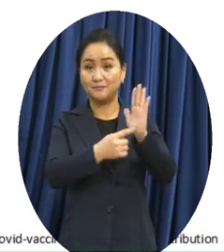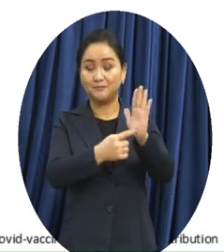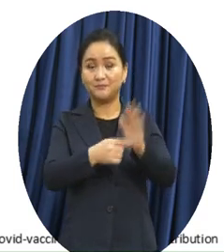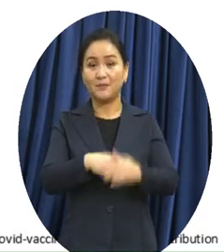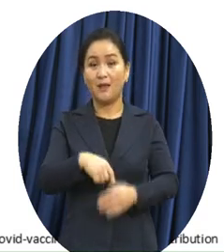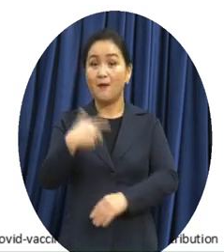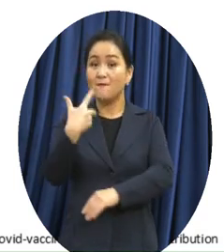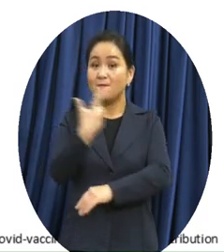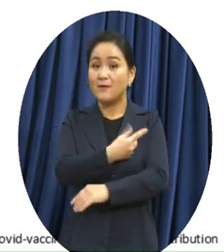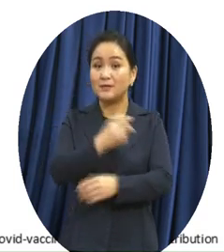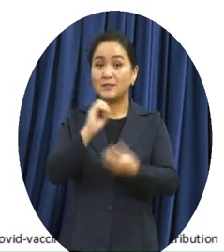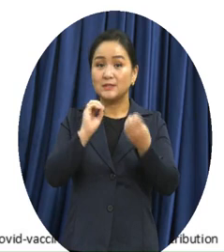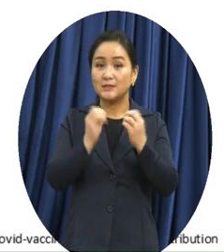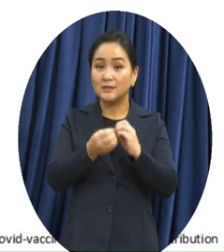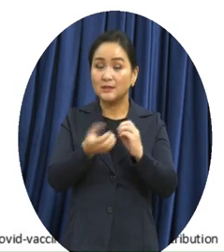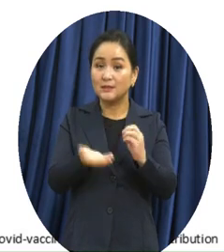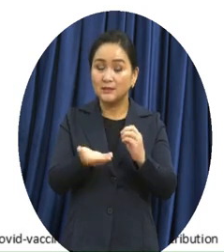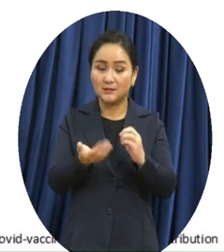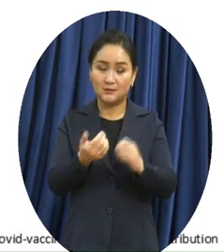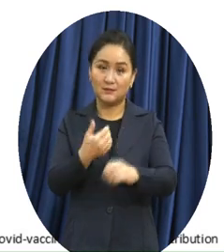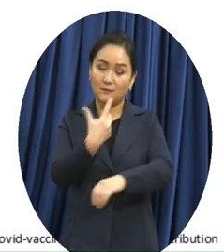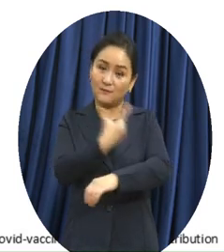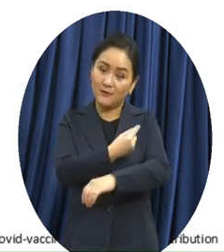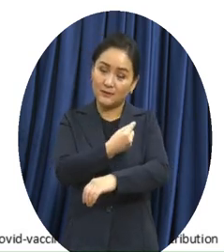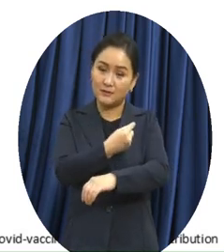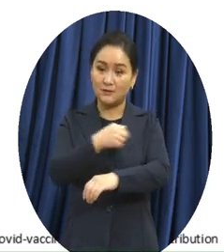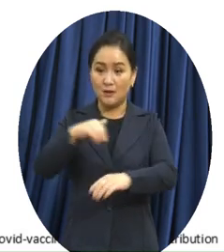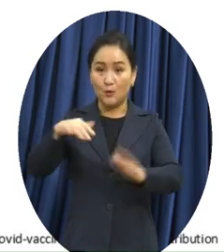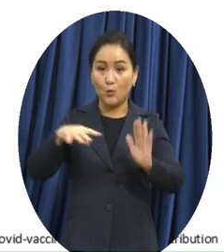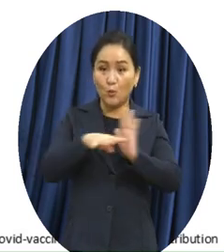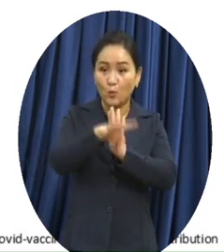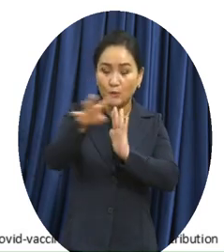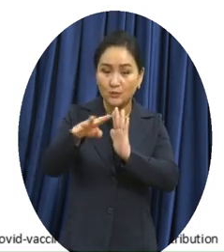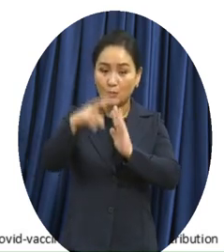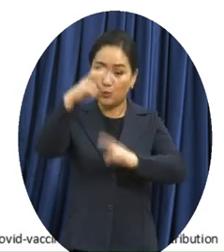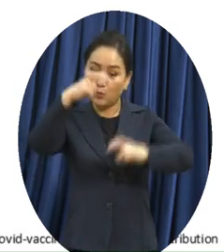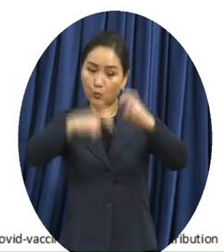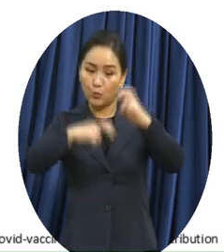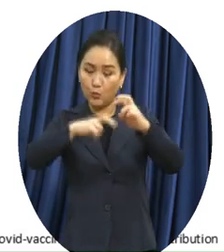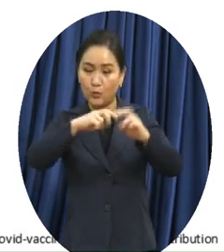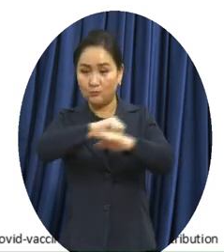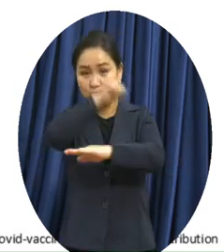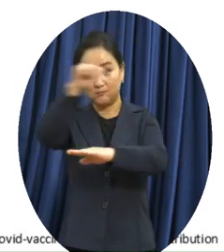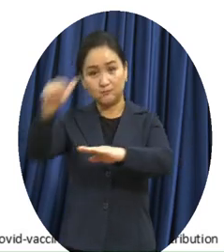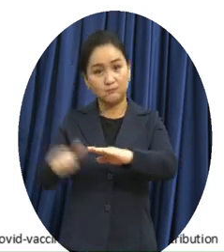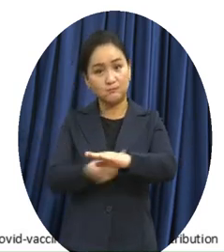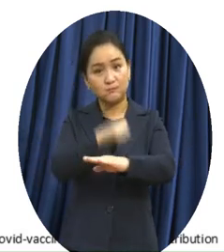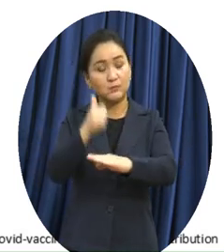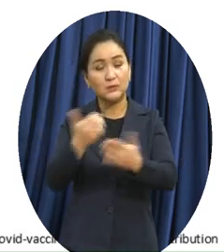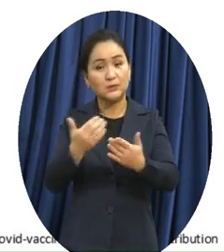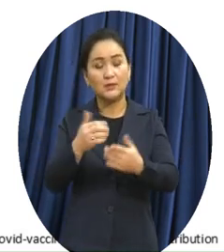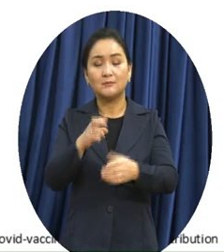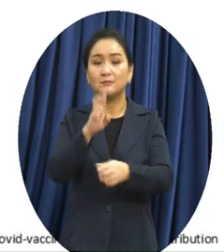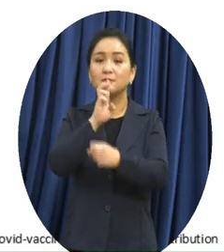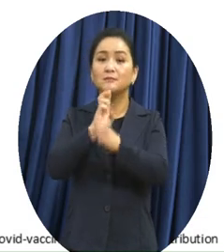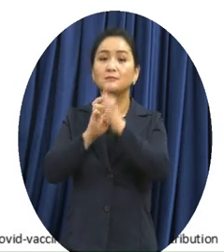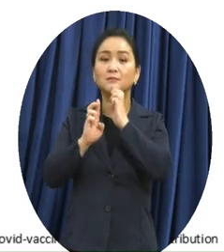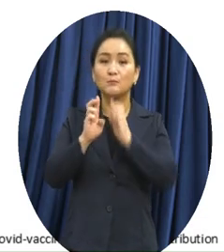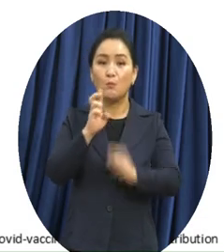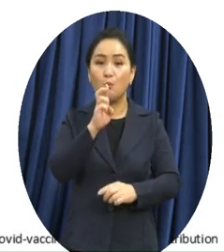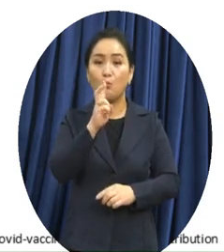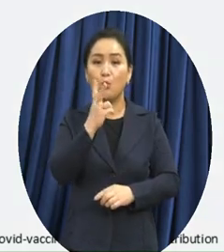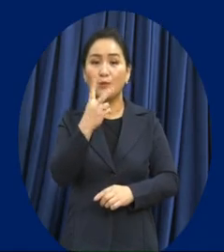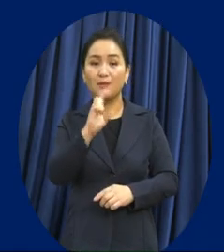ингээд вакцин хийлгэхдээ вакцины хүрэлцээ, хангамж, үйлдвэрлэл гэс шалтгаалan эрсэл бүлэг буюу